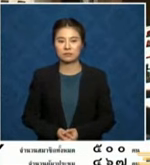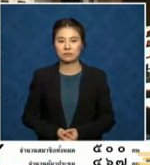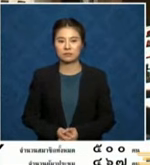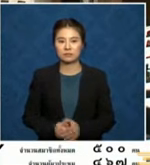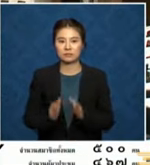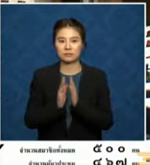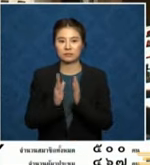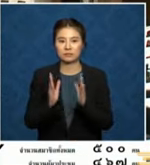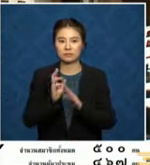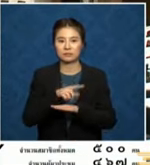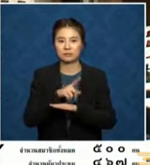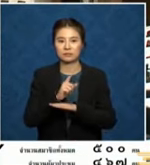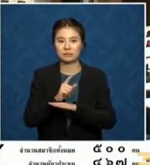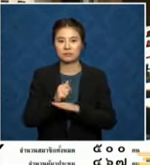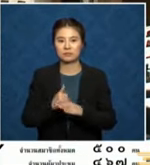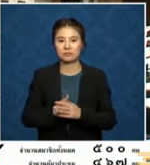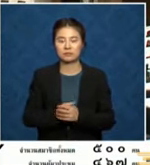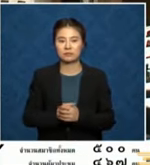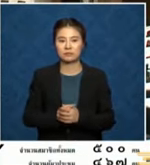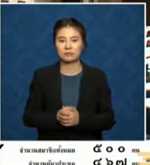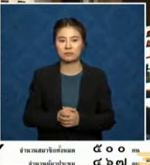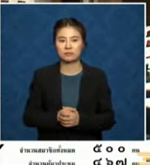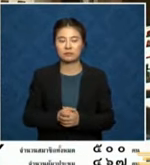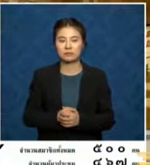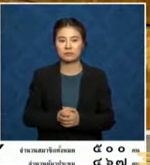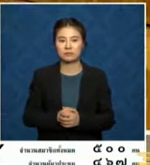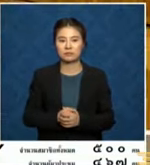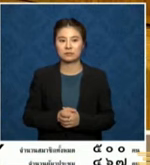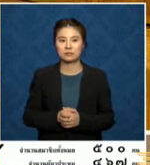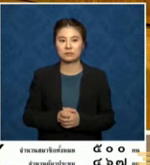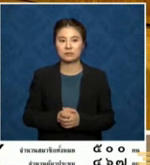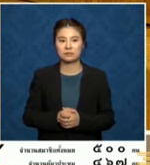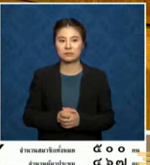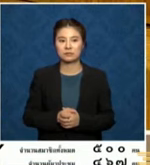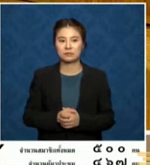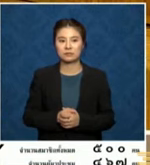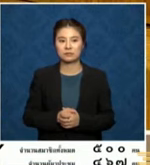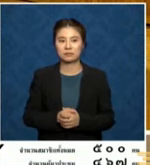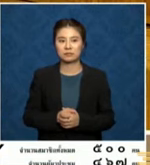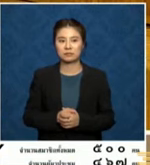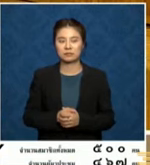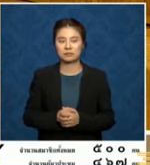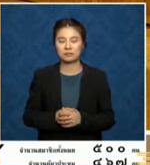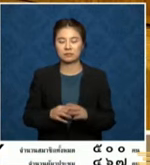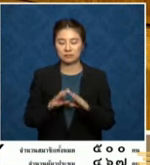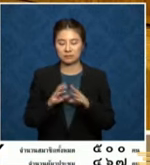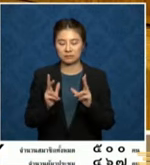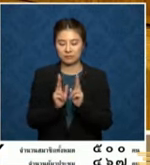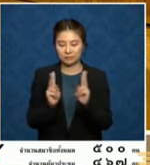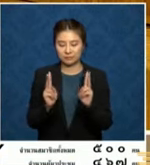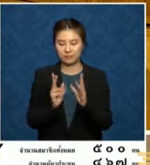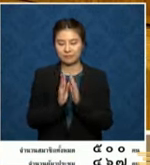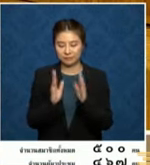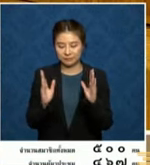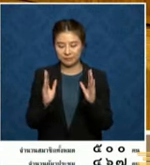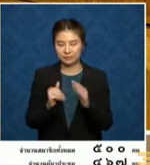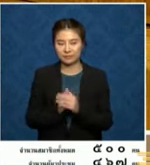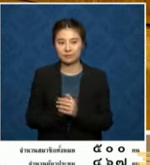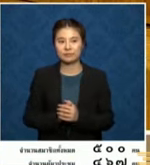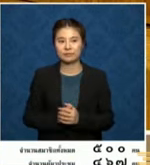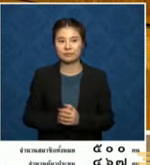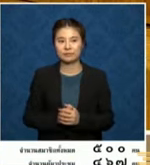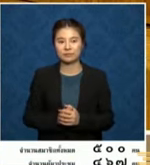ขอบคุณครับท่านประธานผมเรืองไกรลีกิจวัฒนะฐานะกรรมธิการท่านประธานครับ